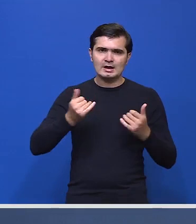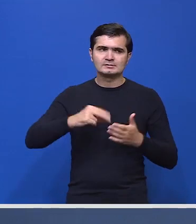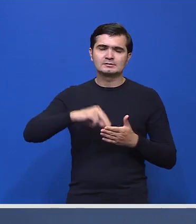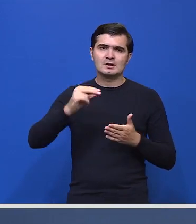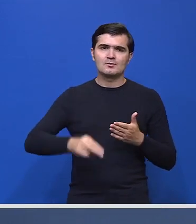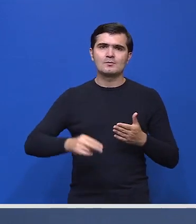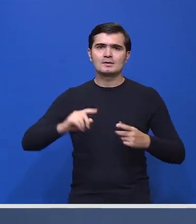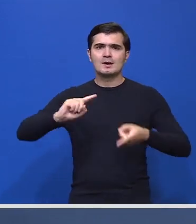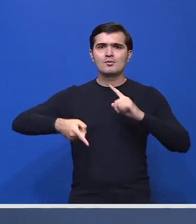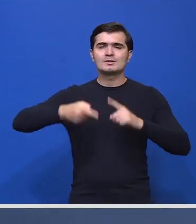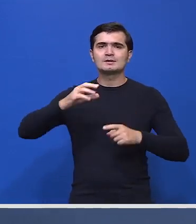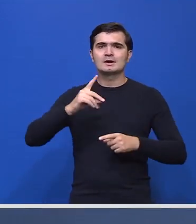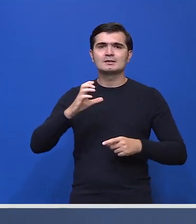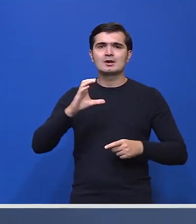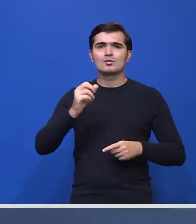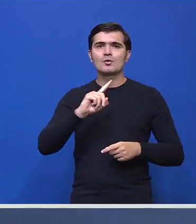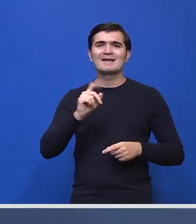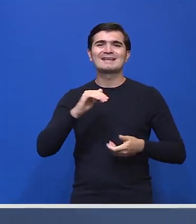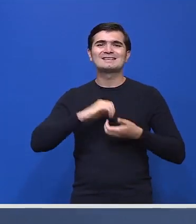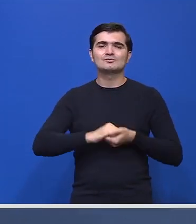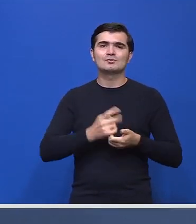cadrul politicii de coeziune